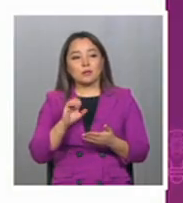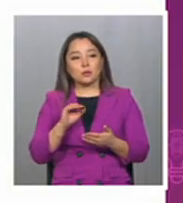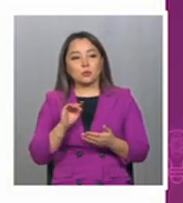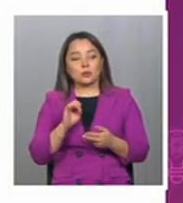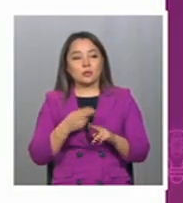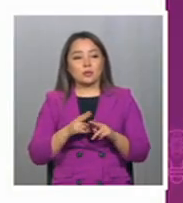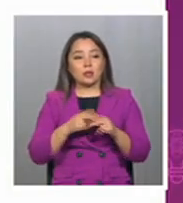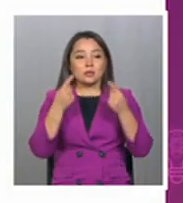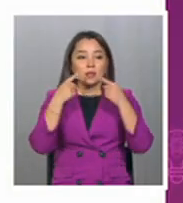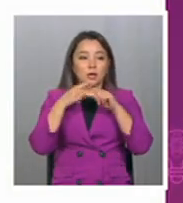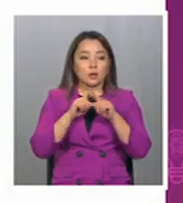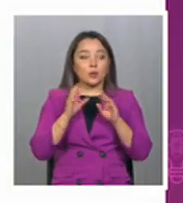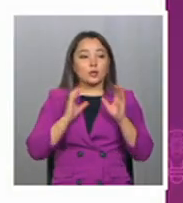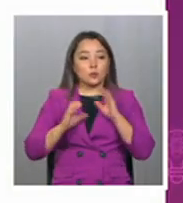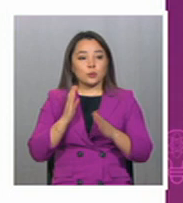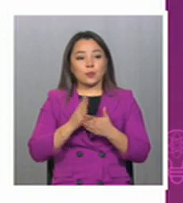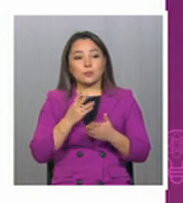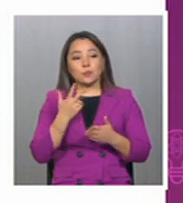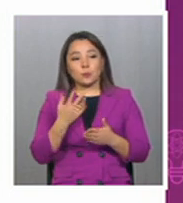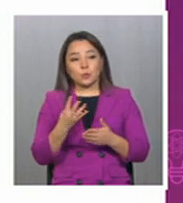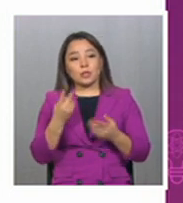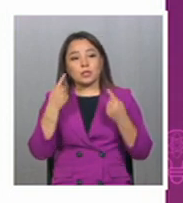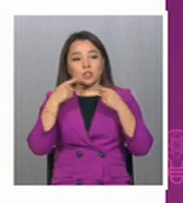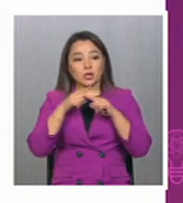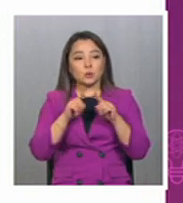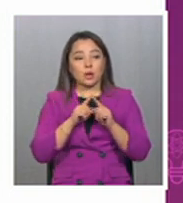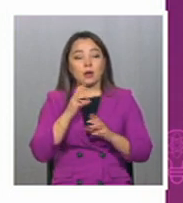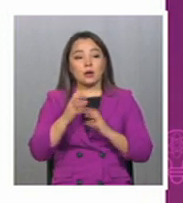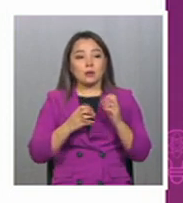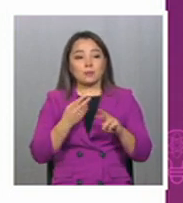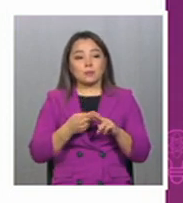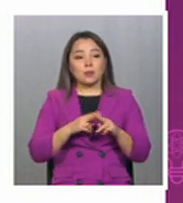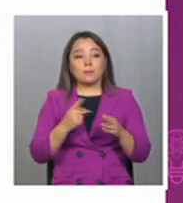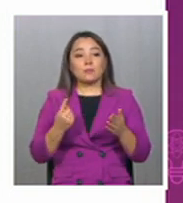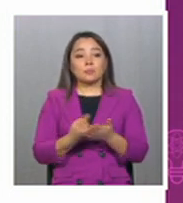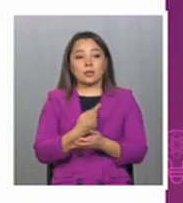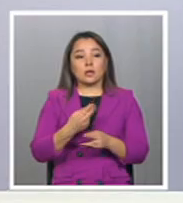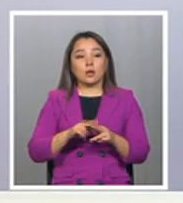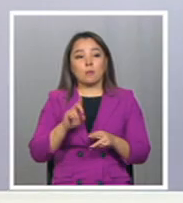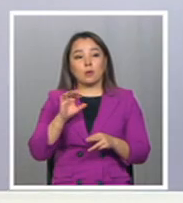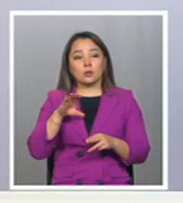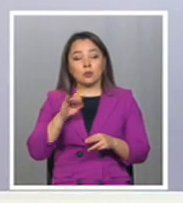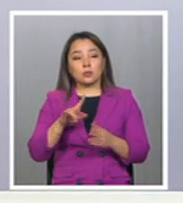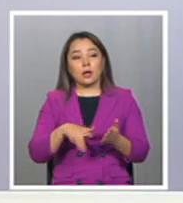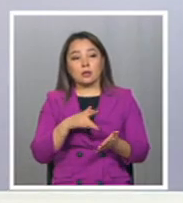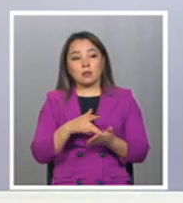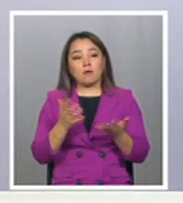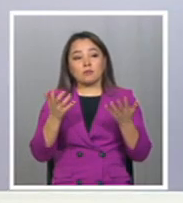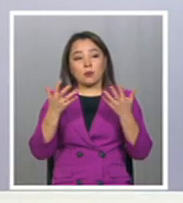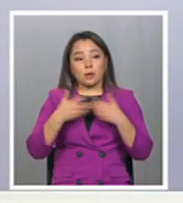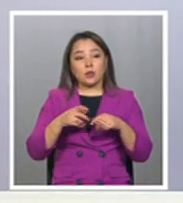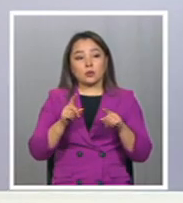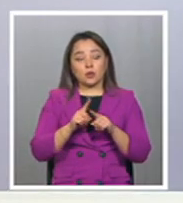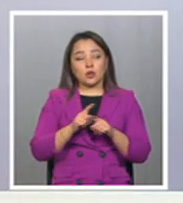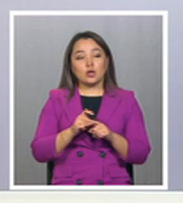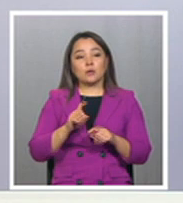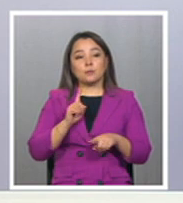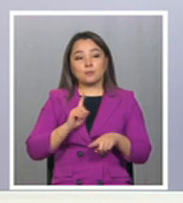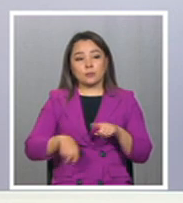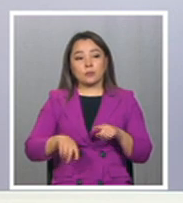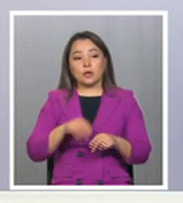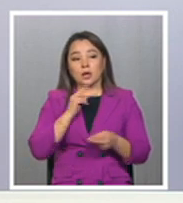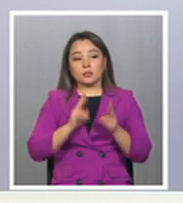технологиялық институтының 4 инженері әлемде тұңғыш рет Бостон қаласынан автоматтандырылған жылдам ас